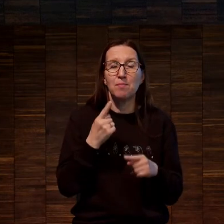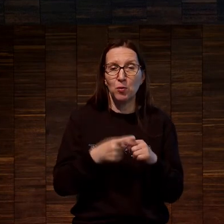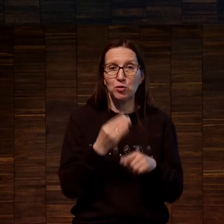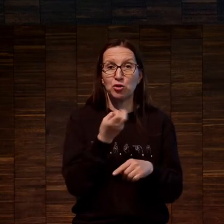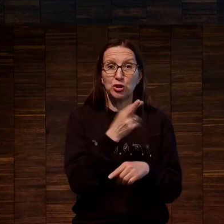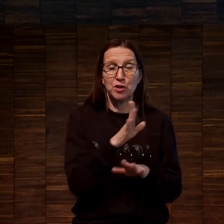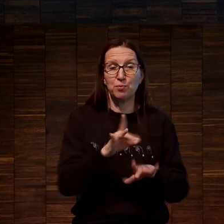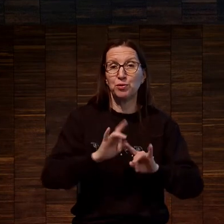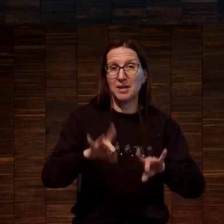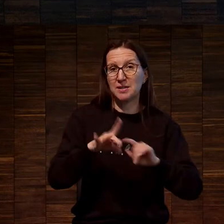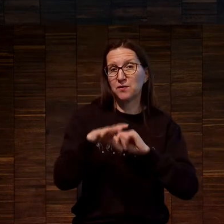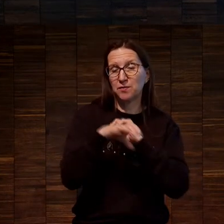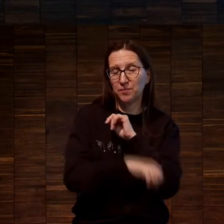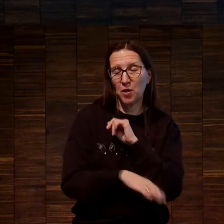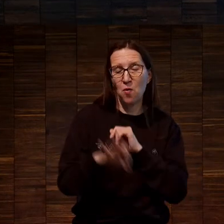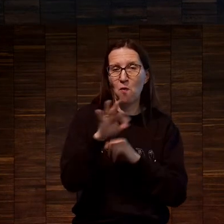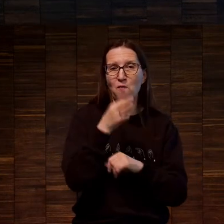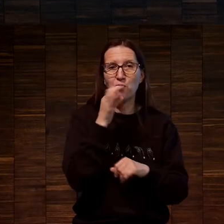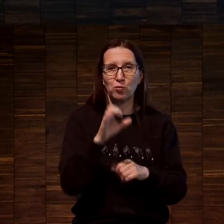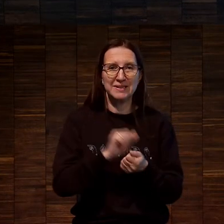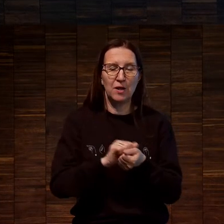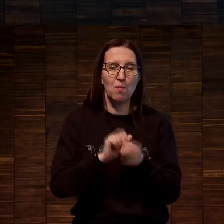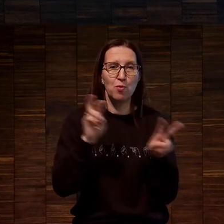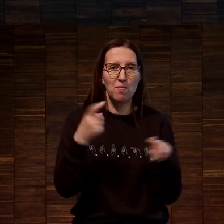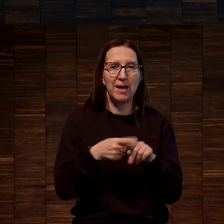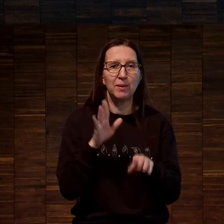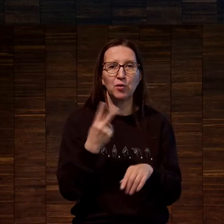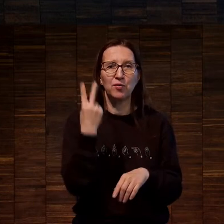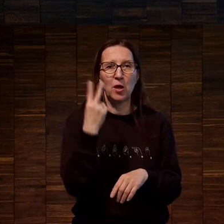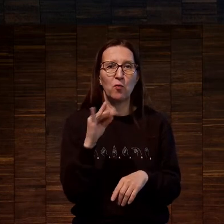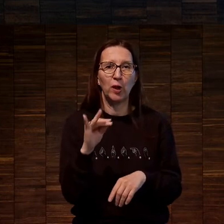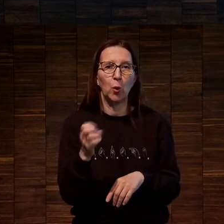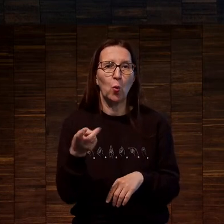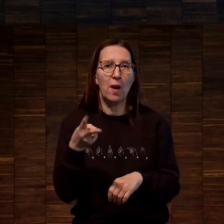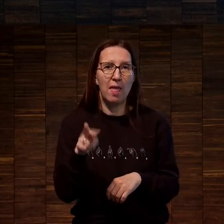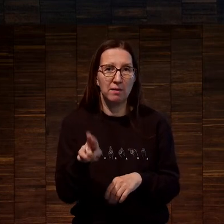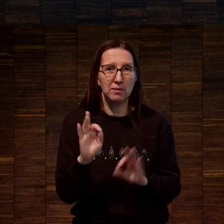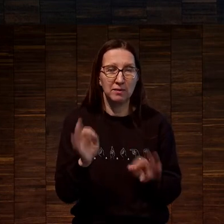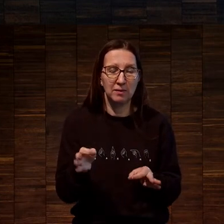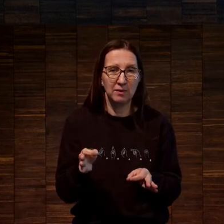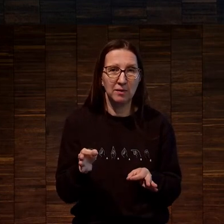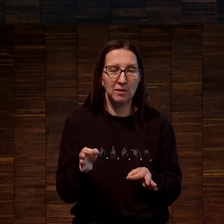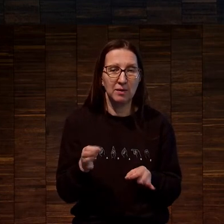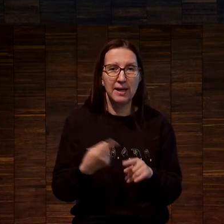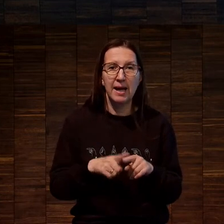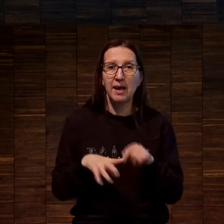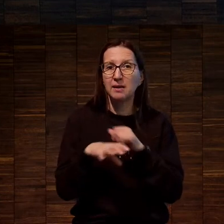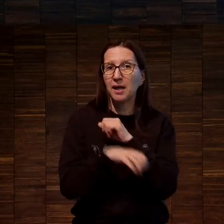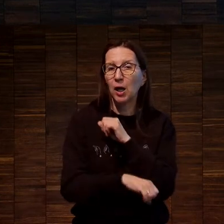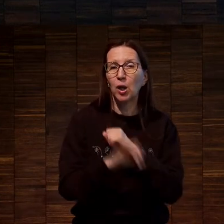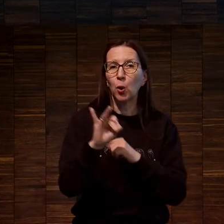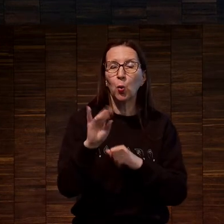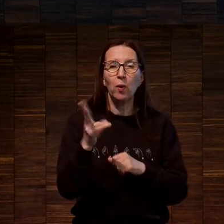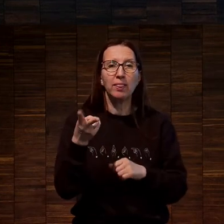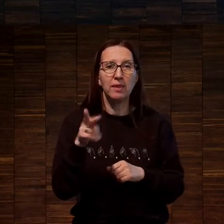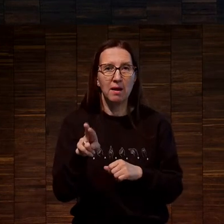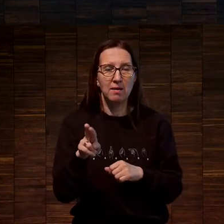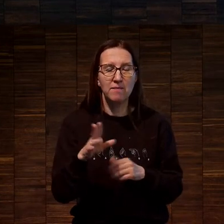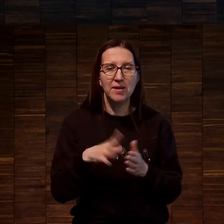но уже рассказывая о вкусе бумаги. Mm-hmm. То есть это будет, по-моему, 2 июля, правильно? Это конец июня.